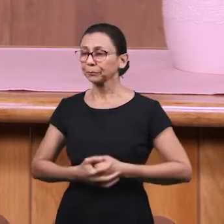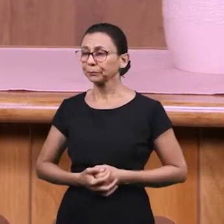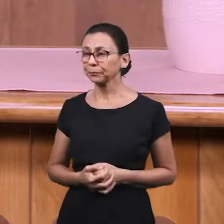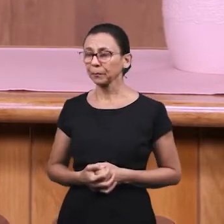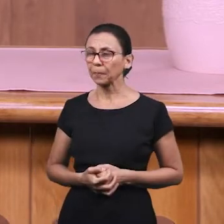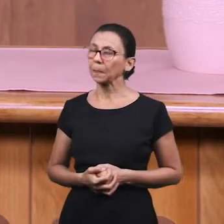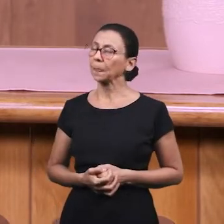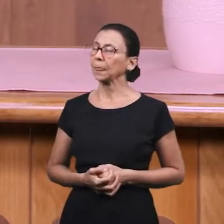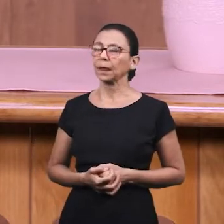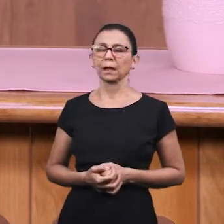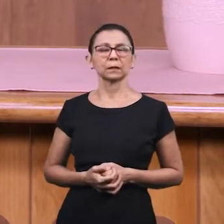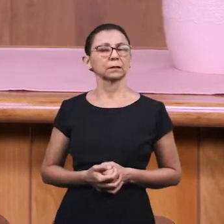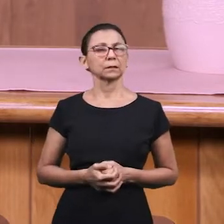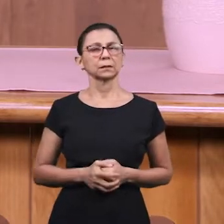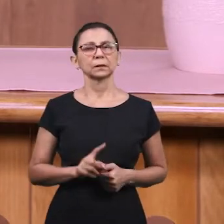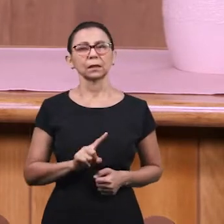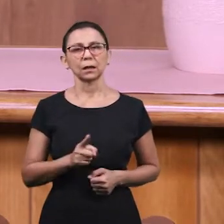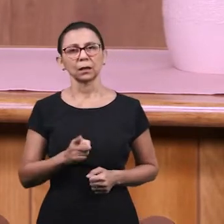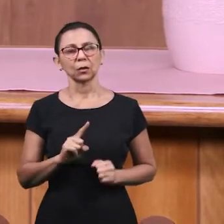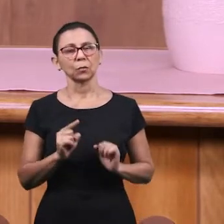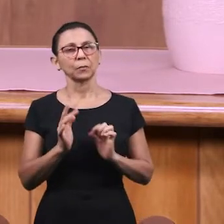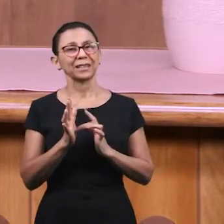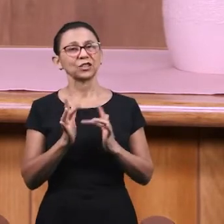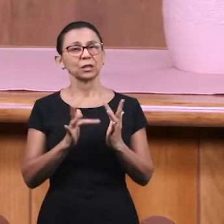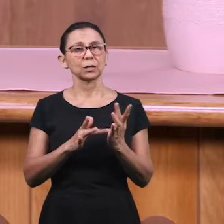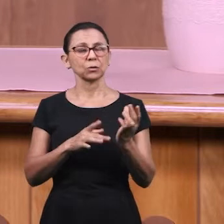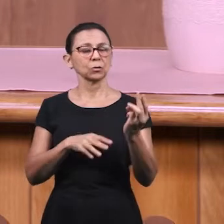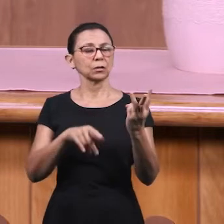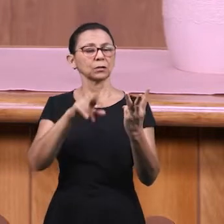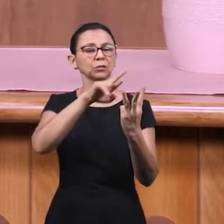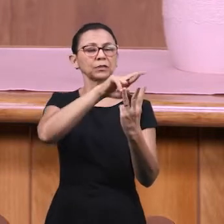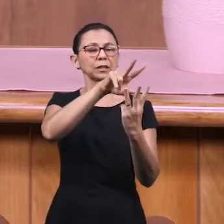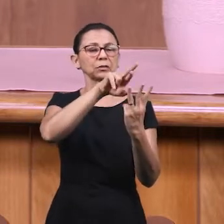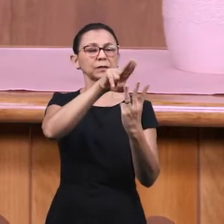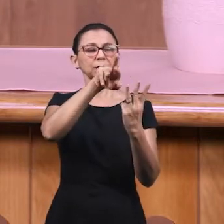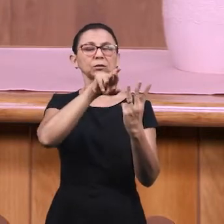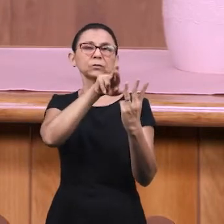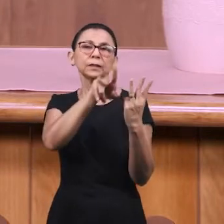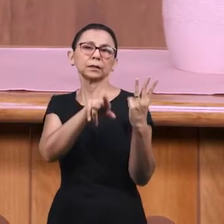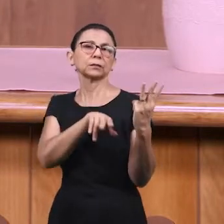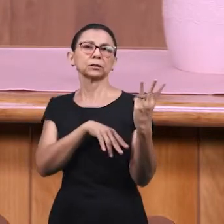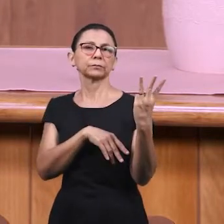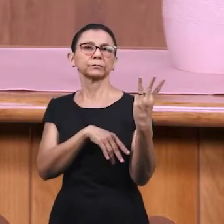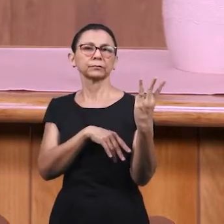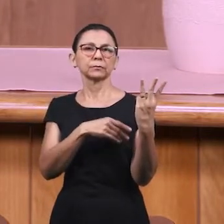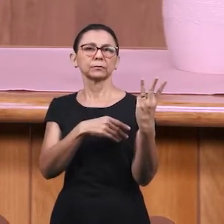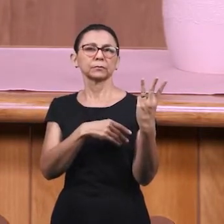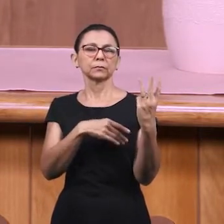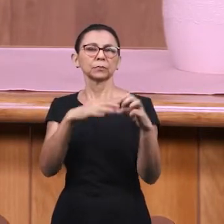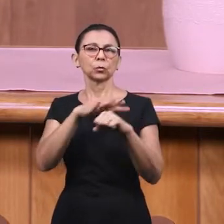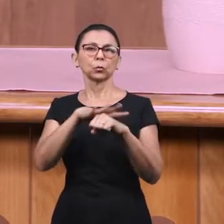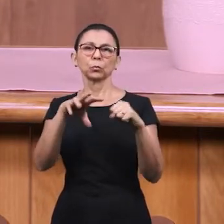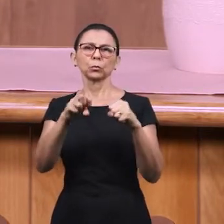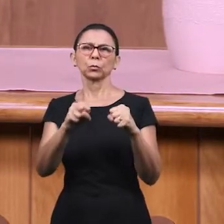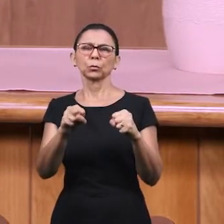Но Иисус исцеляет их разным способом. Почему?